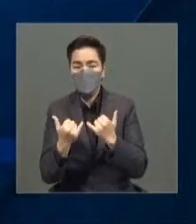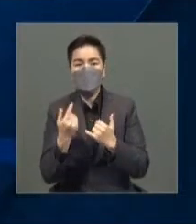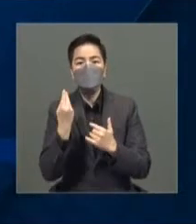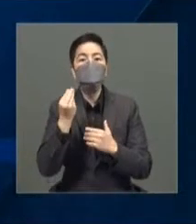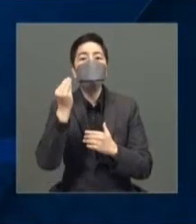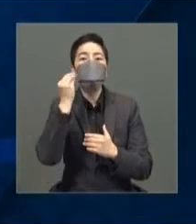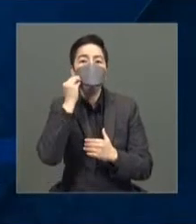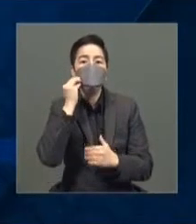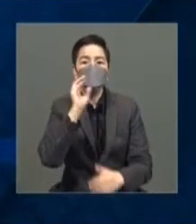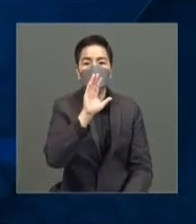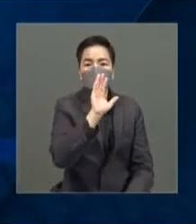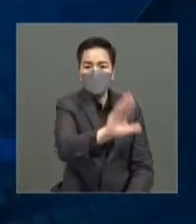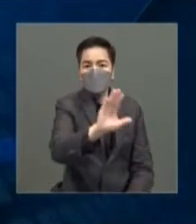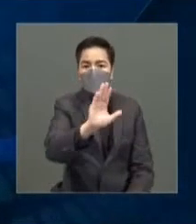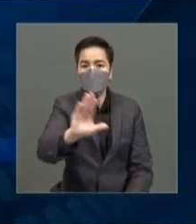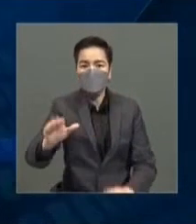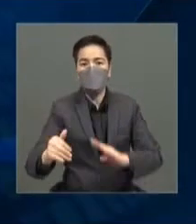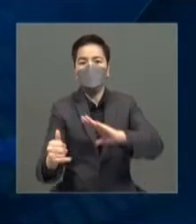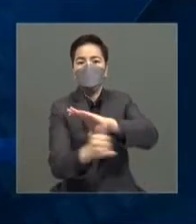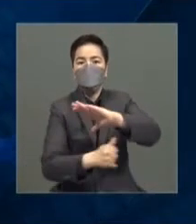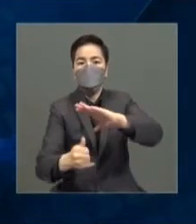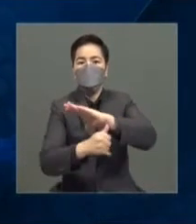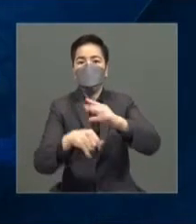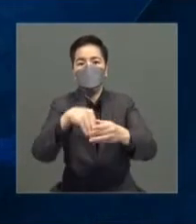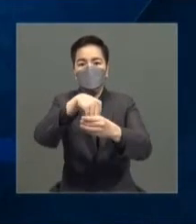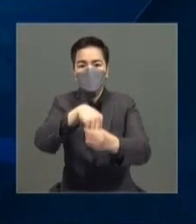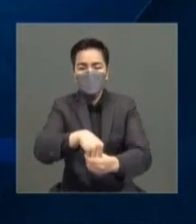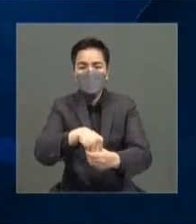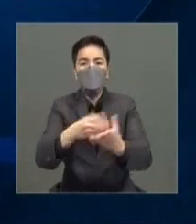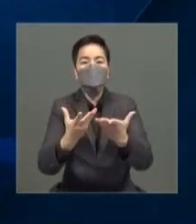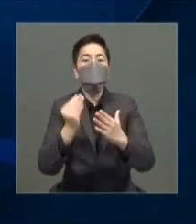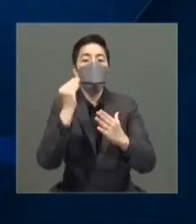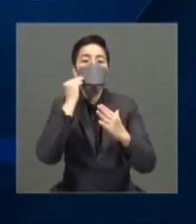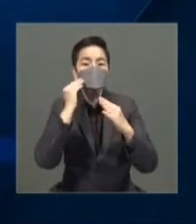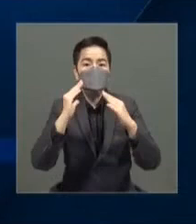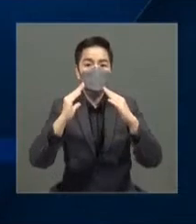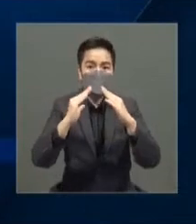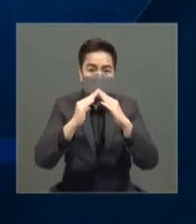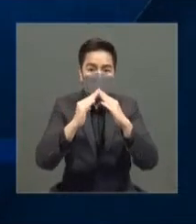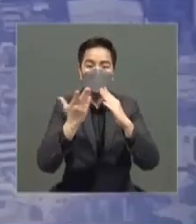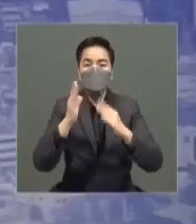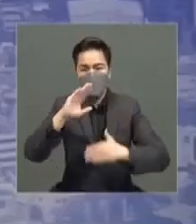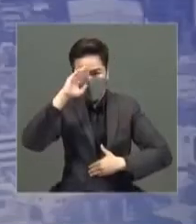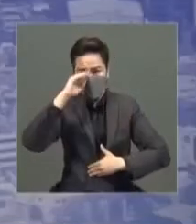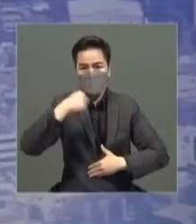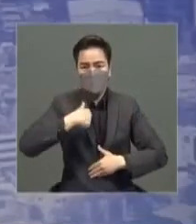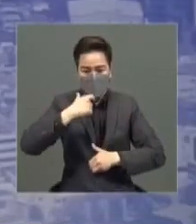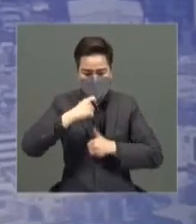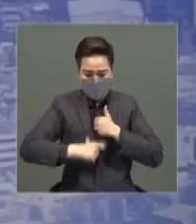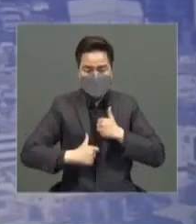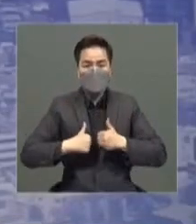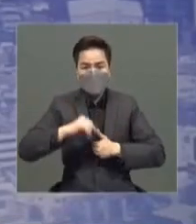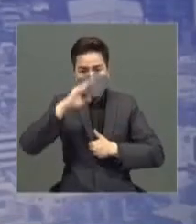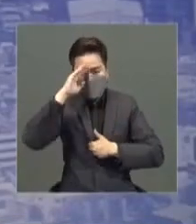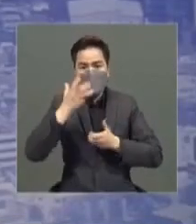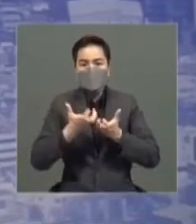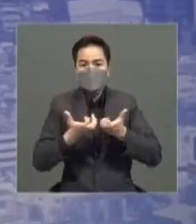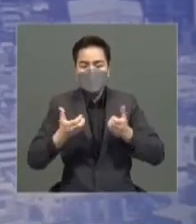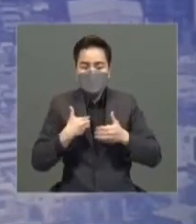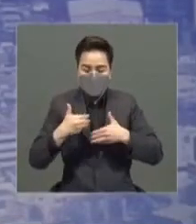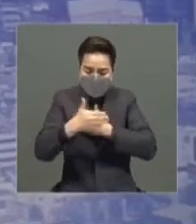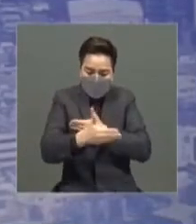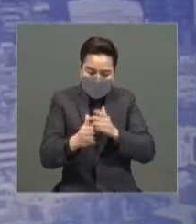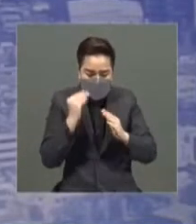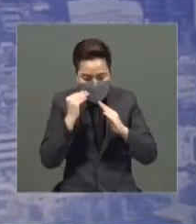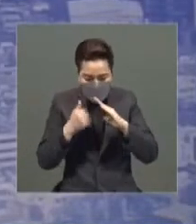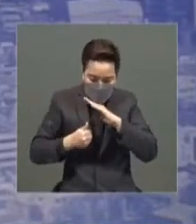Home Isolation นะคะก็คือ Home Isolation ก็คือการที่อนุญาตให้ผู้ป่วยมีการแยกกักอ